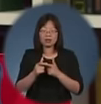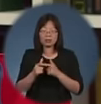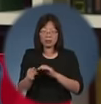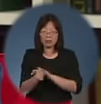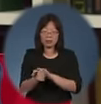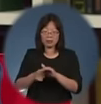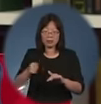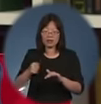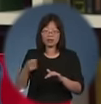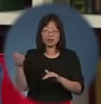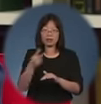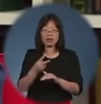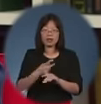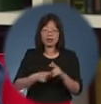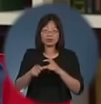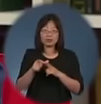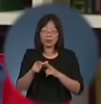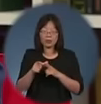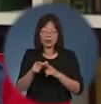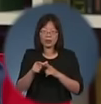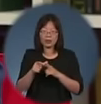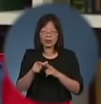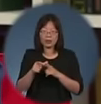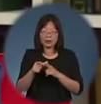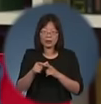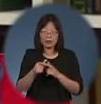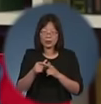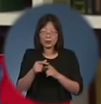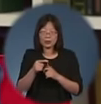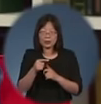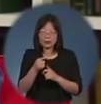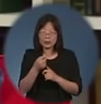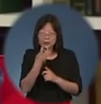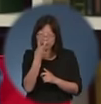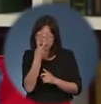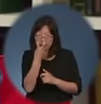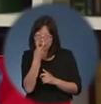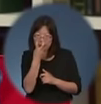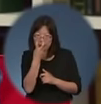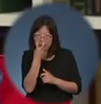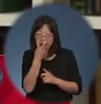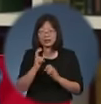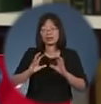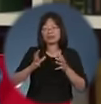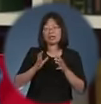비겁하고 더 교묘하게음 세상이 나빠졌